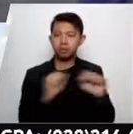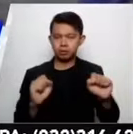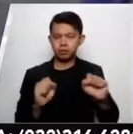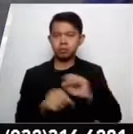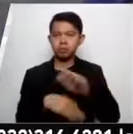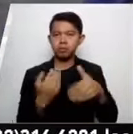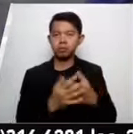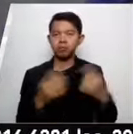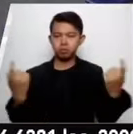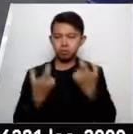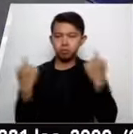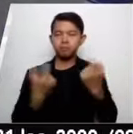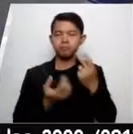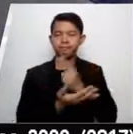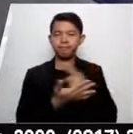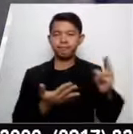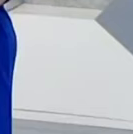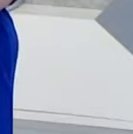Week.